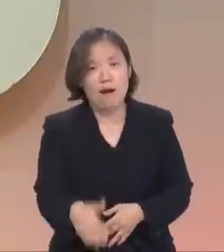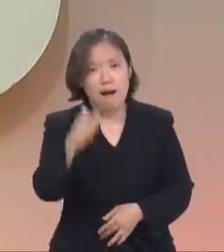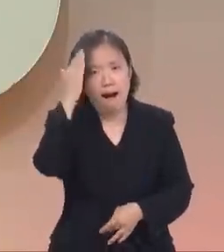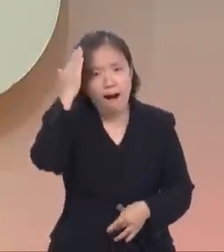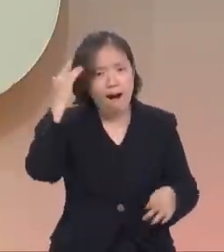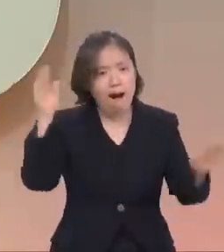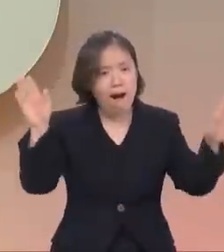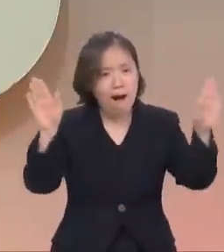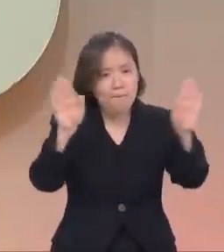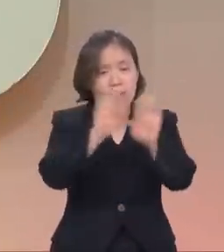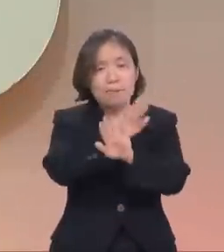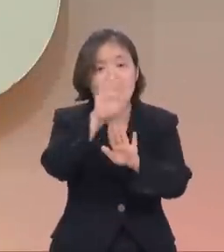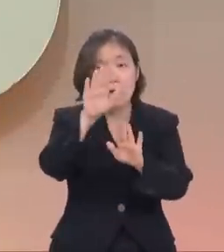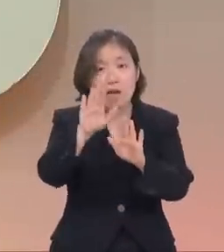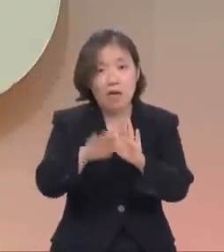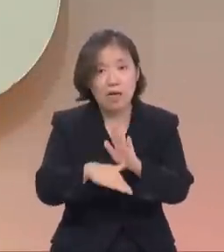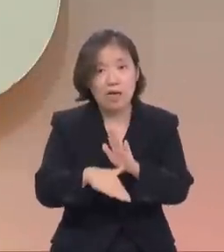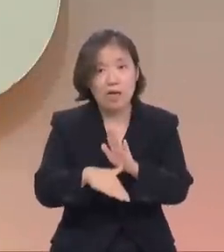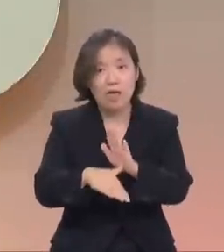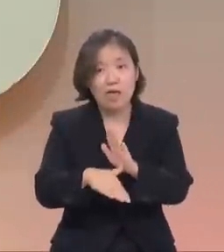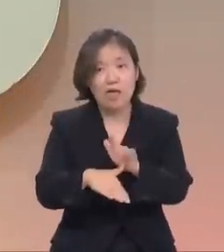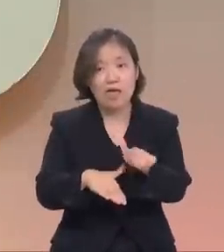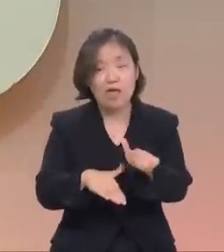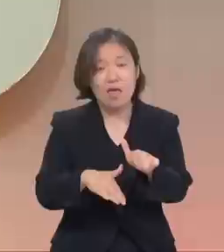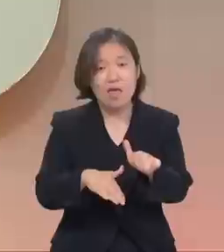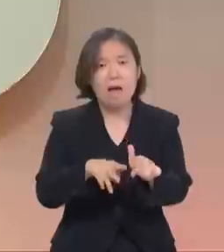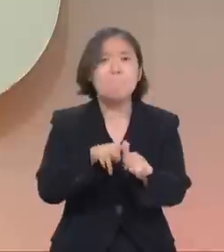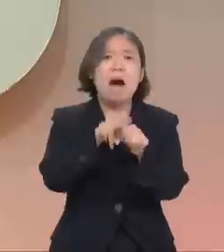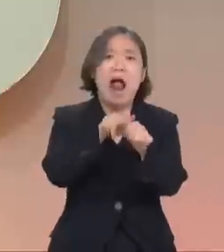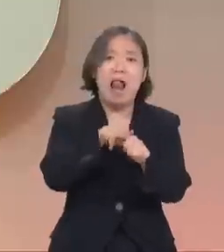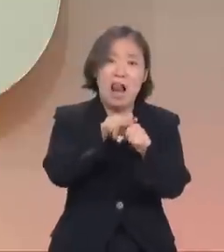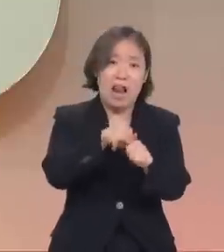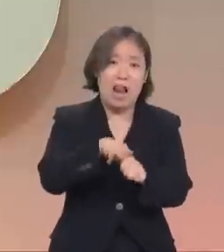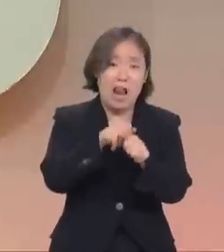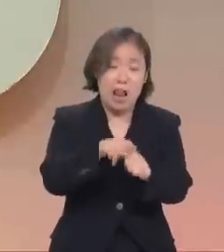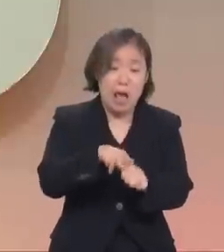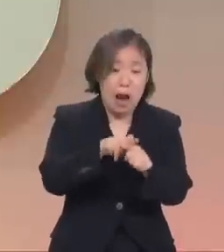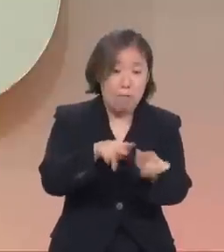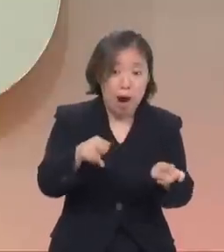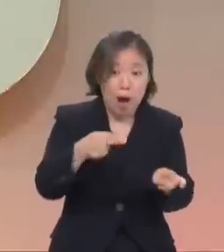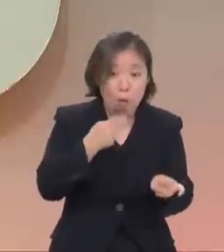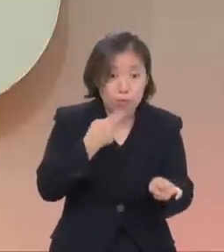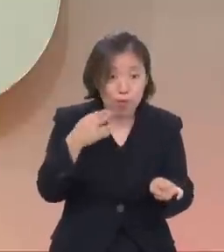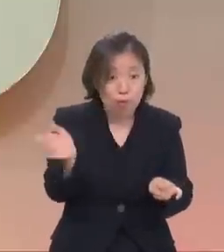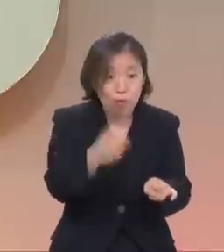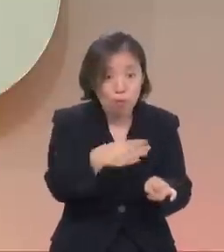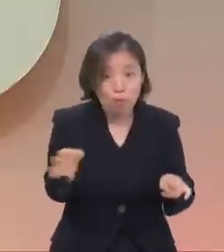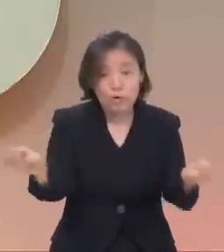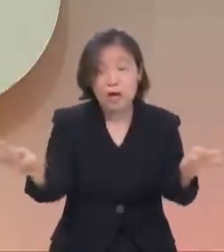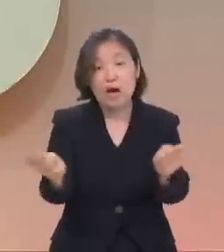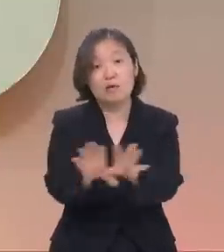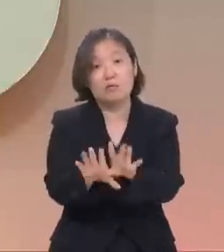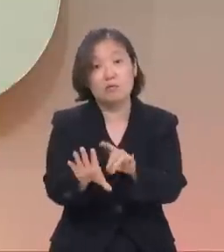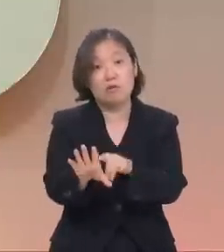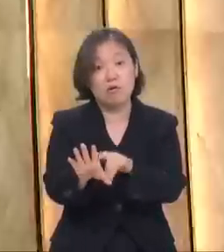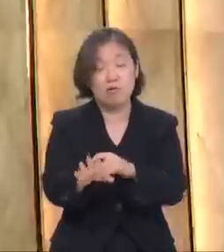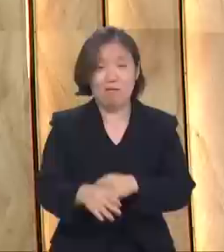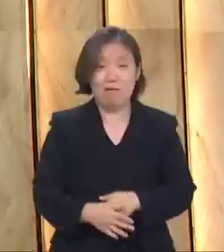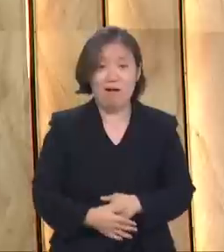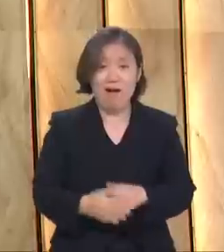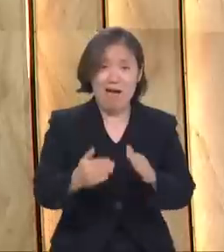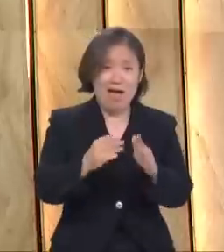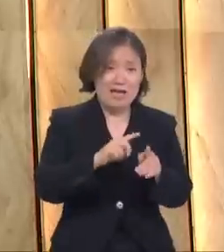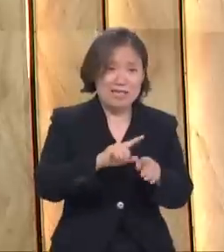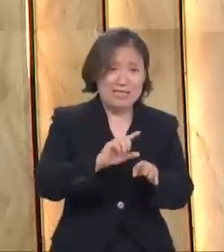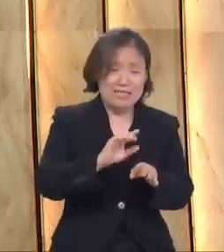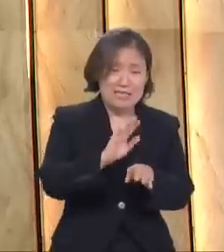한밤중에 한밤중에 말이 사라진 거예요 말이 말 한마리가 사라진 거예요 그